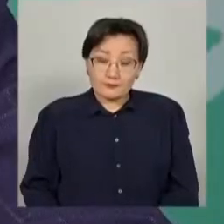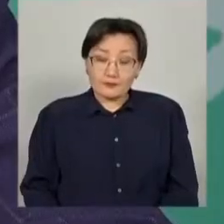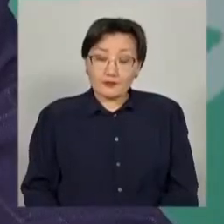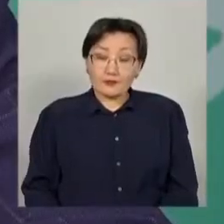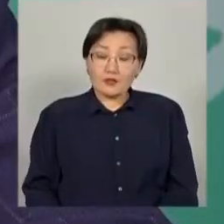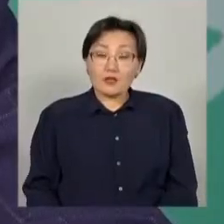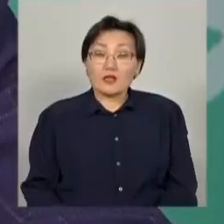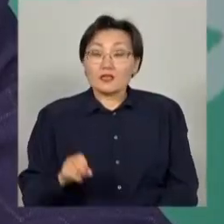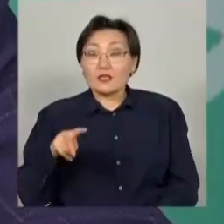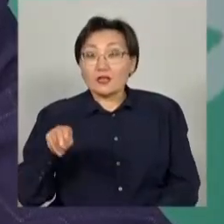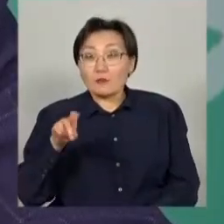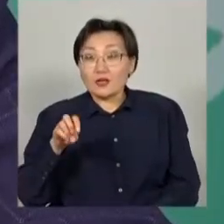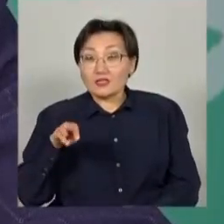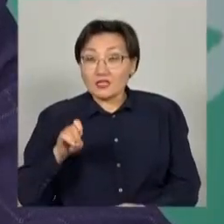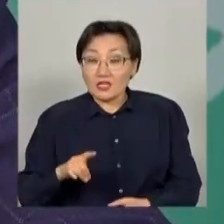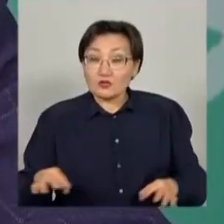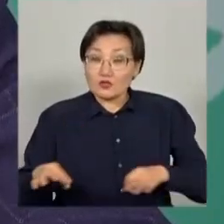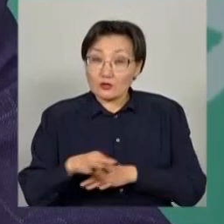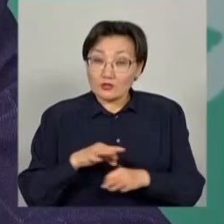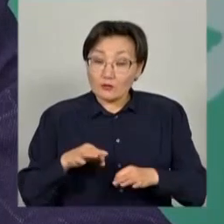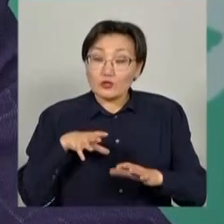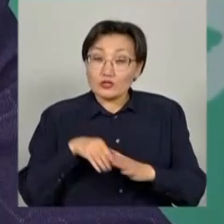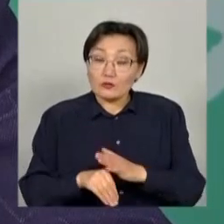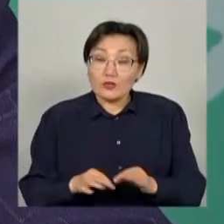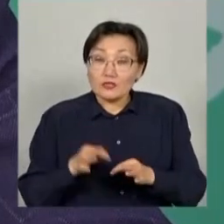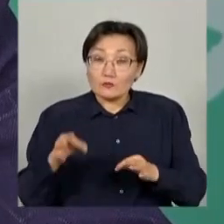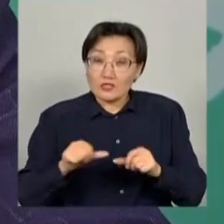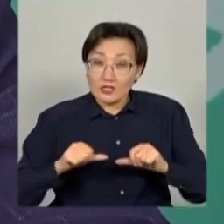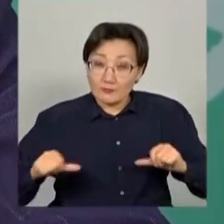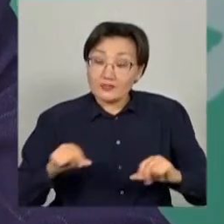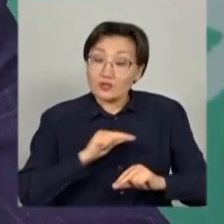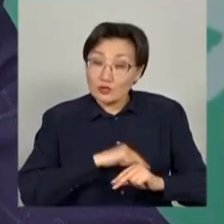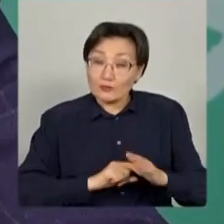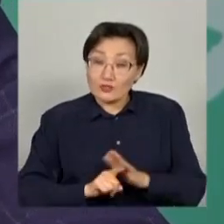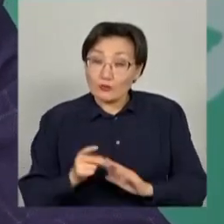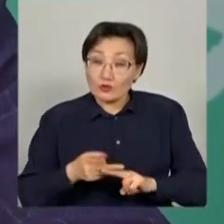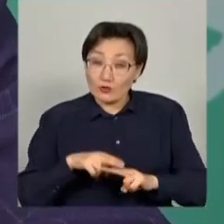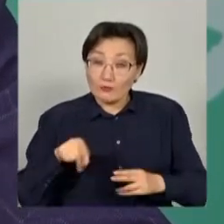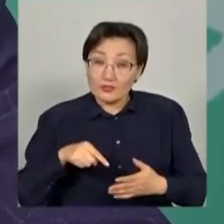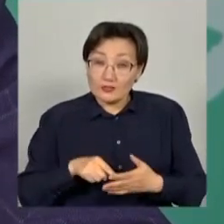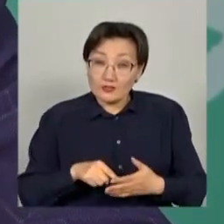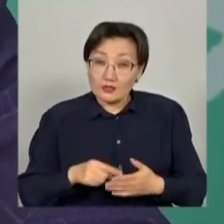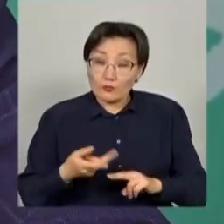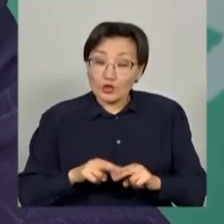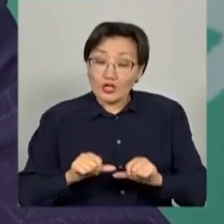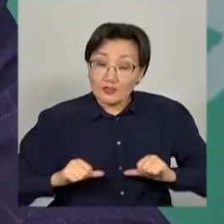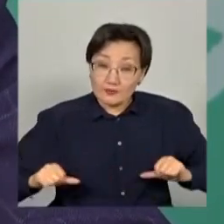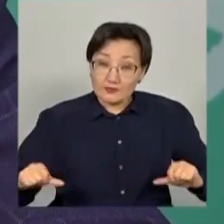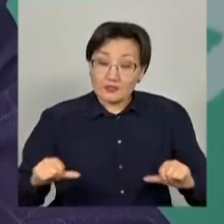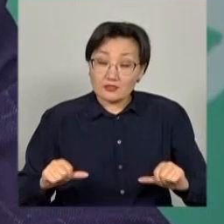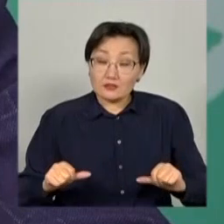Жер аманаты жобасы, жобасы аясында өңірлік комиссия құрылды. Бұл мәселе, бұл комиссия